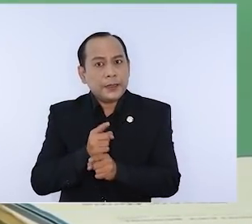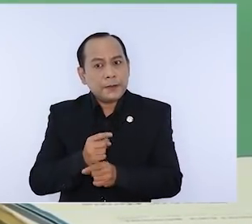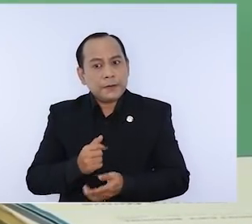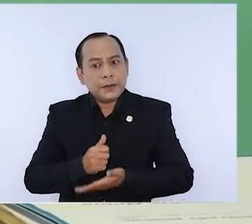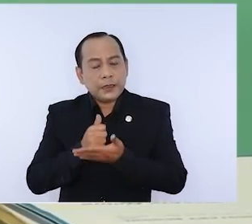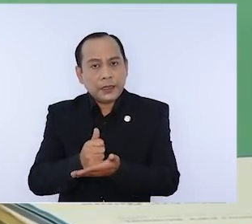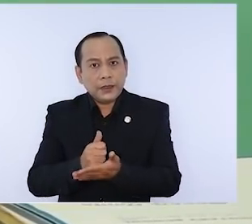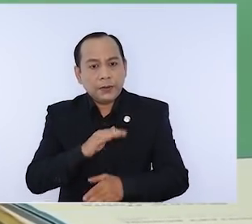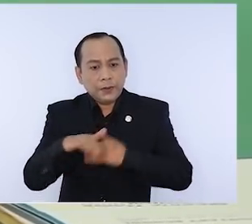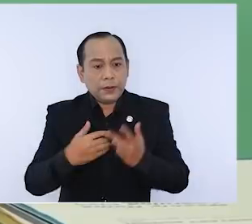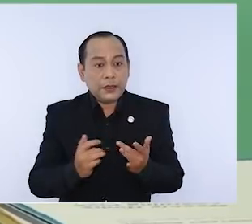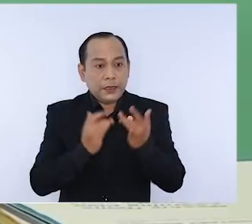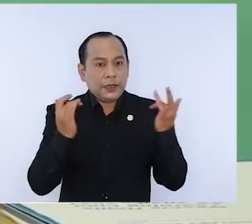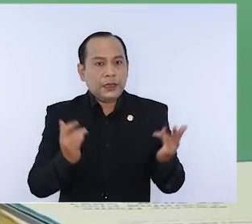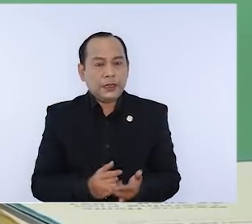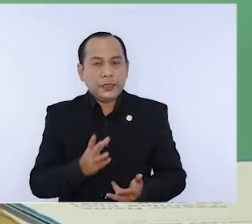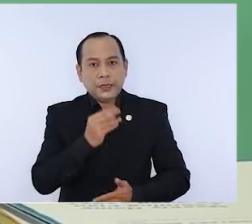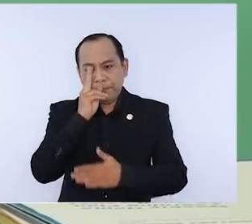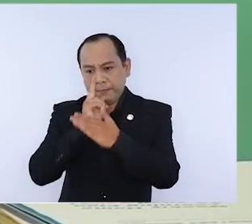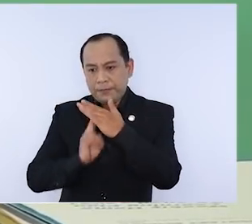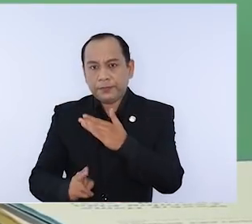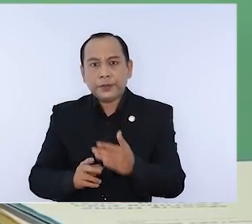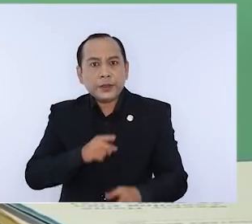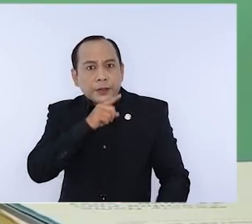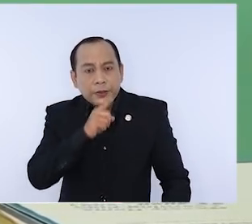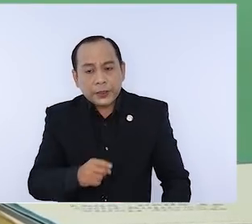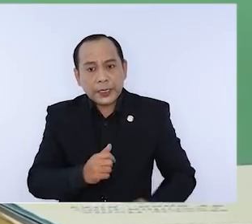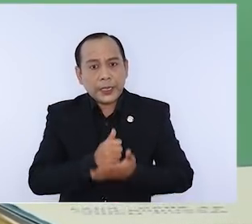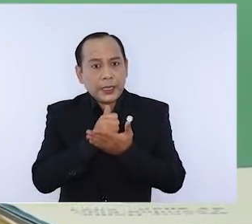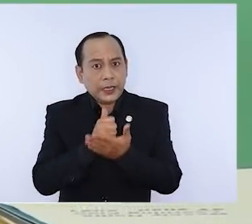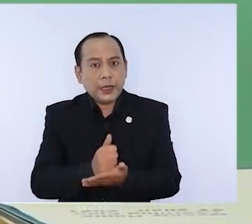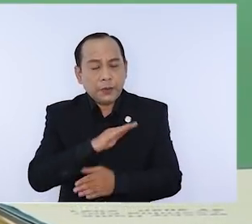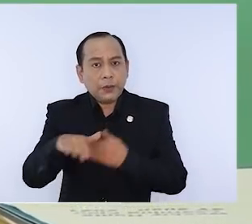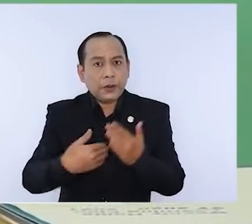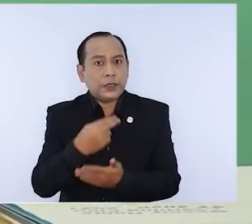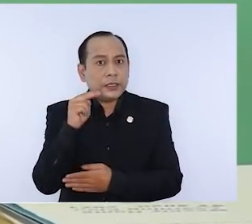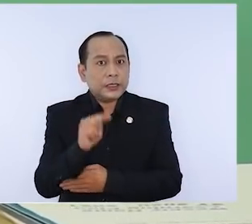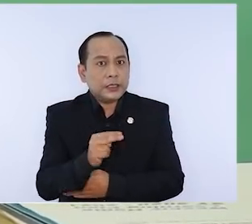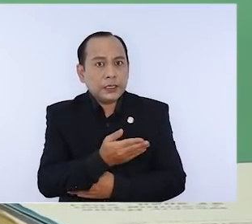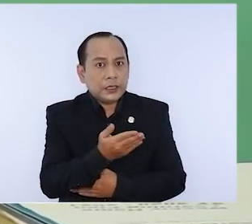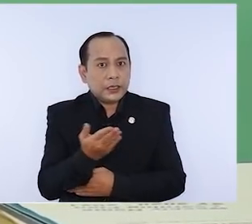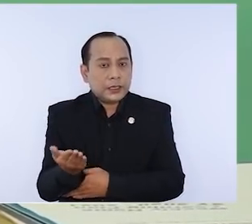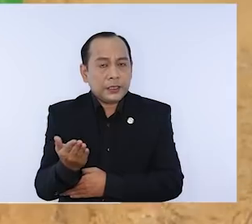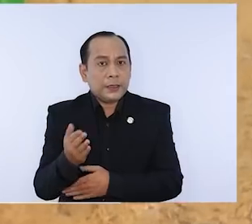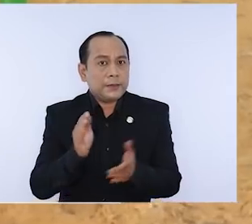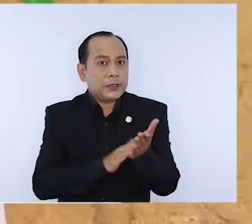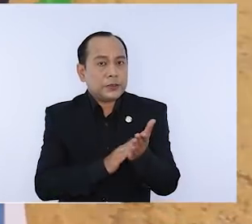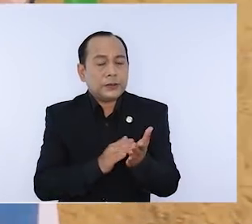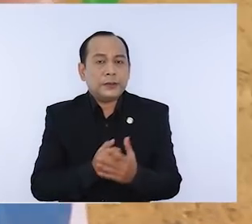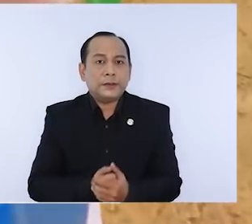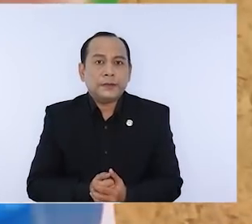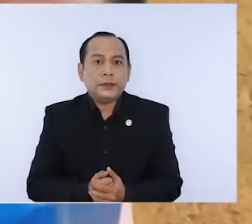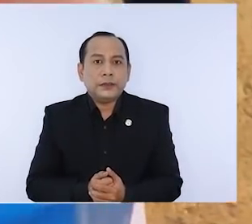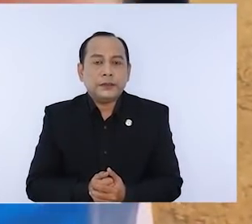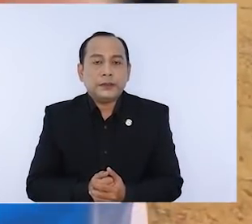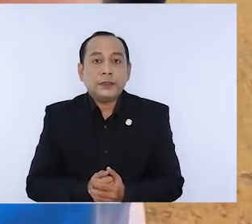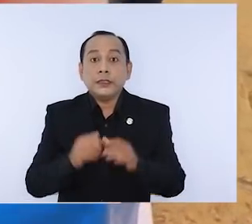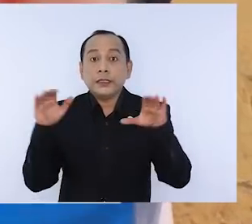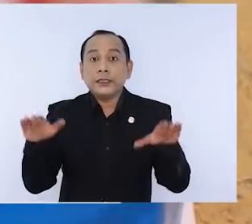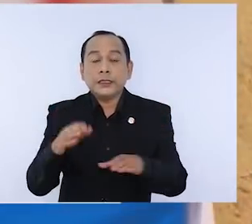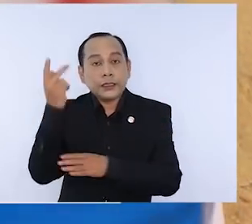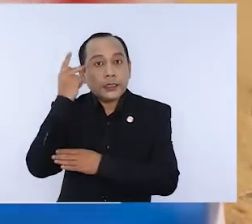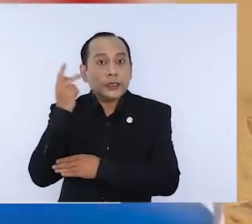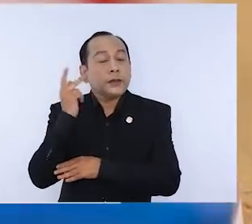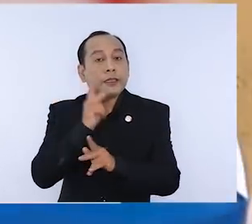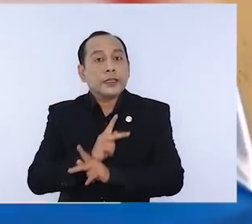buong puso at mababa ang loob na talagang tumutulong sa mga pangangailangan ng ating mga paaralan. sa isinagawang